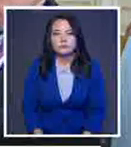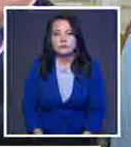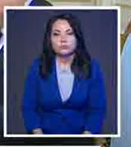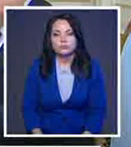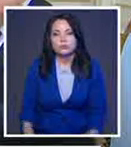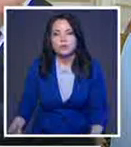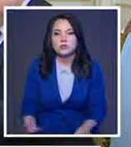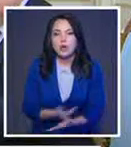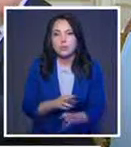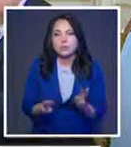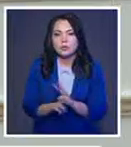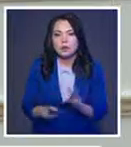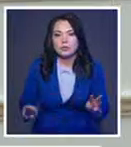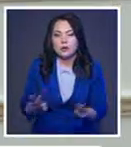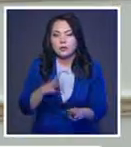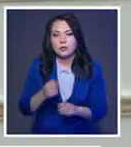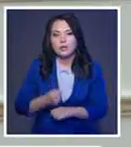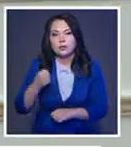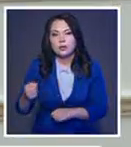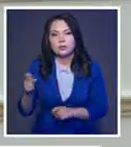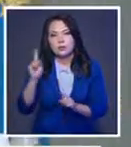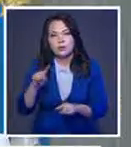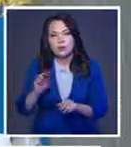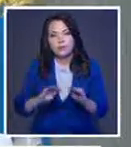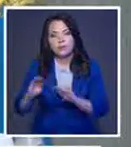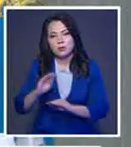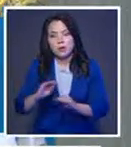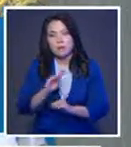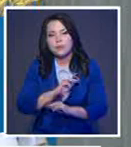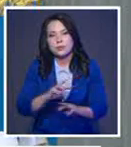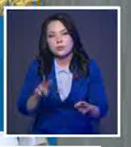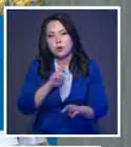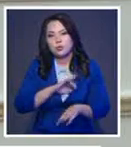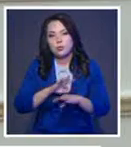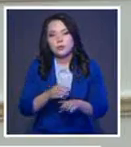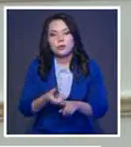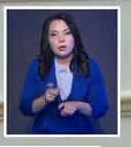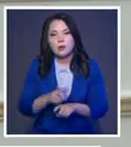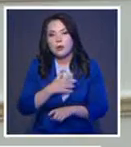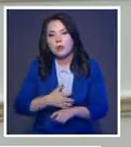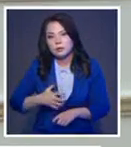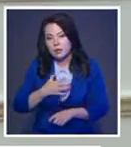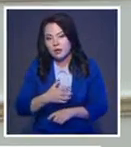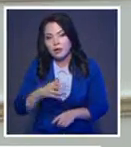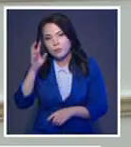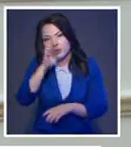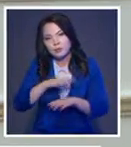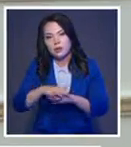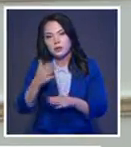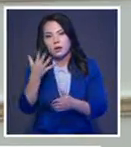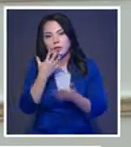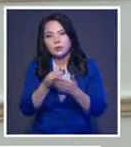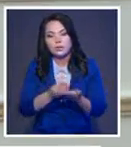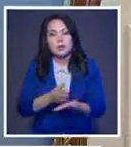Жаңа министерствоны құрғалы біраз уақыт болды. Министерствоның жұмысы өте маңызды. Мемлекет үшін істеп жатқан шаруамыз үшін,